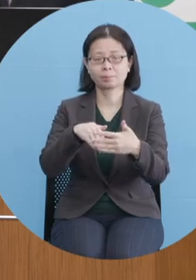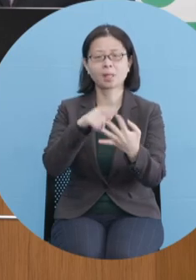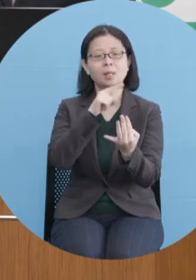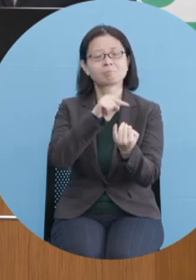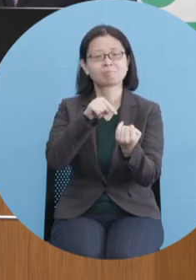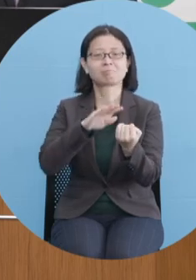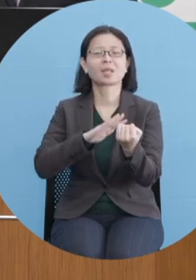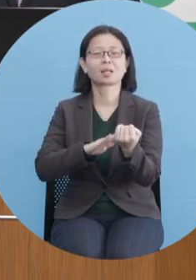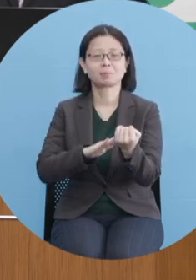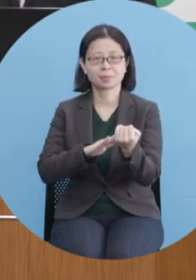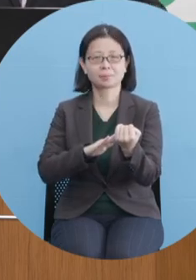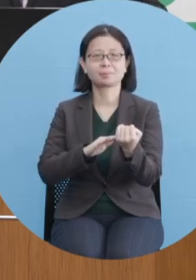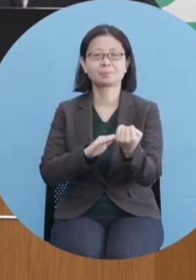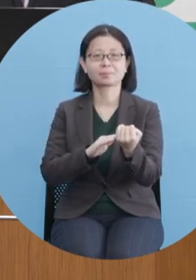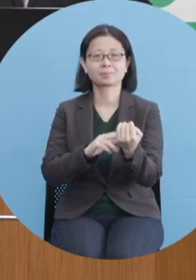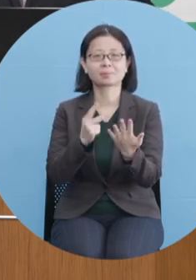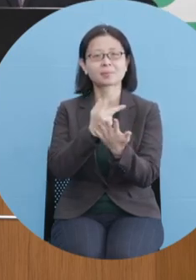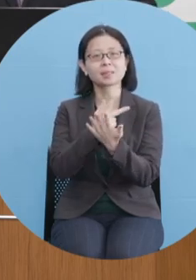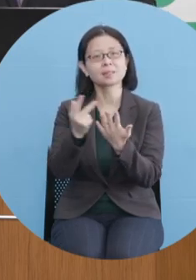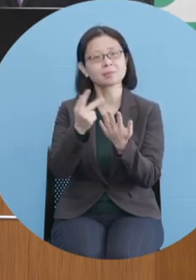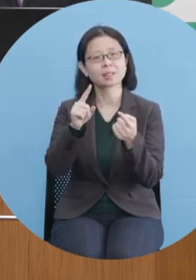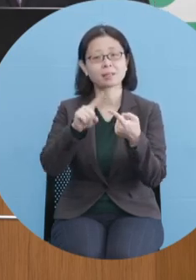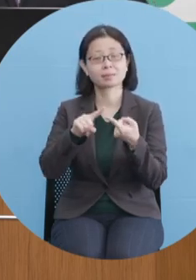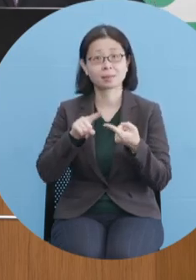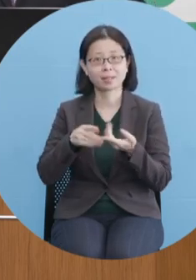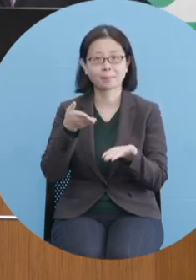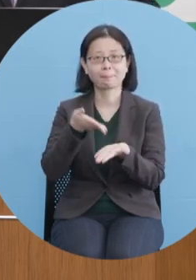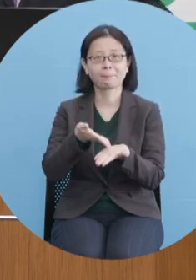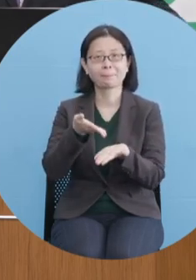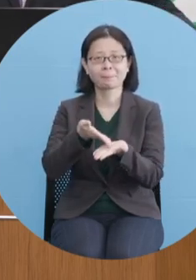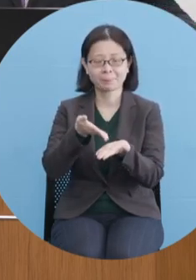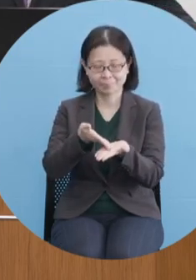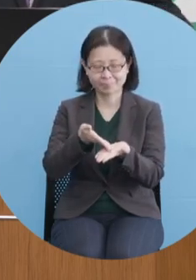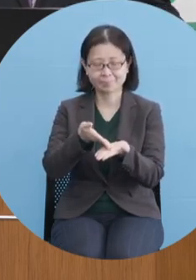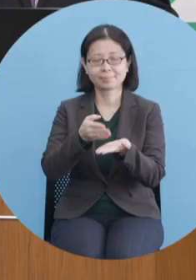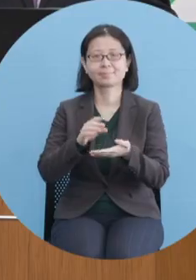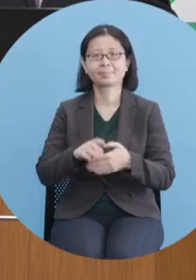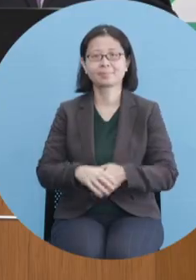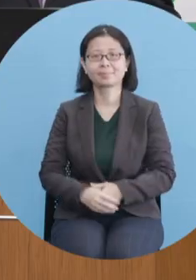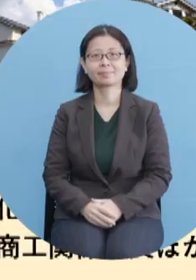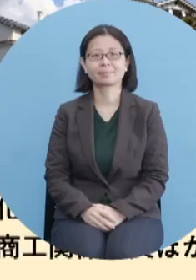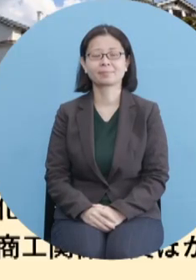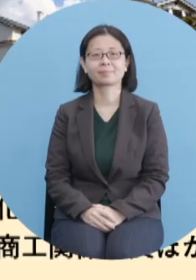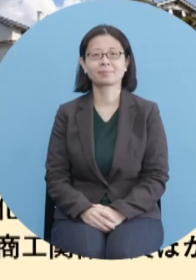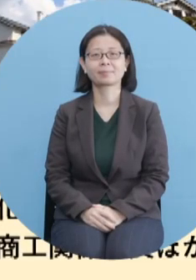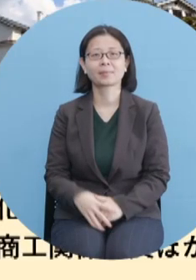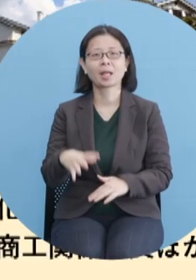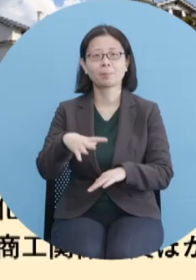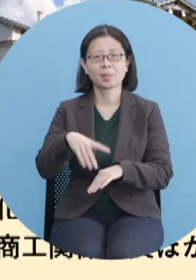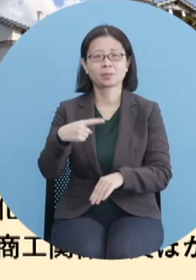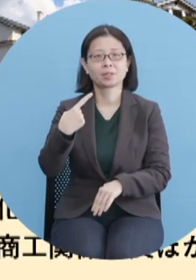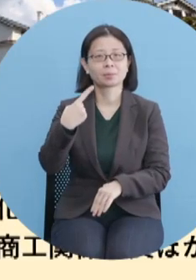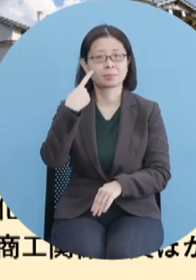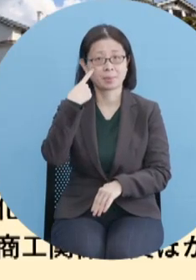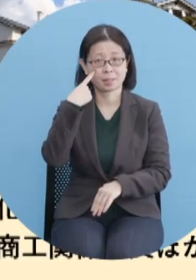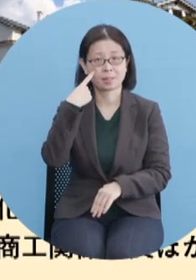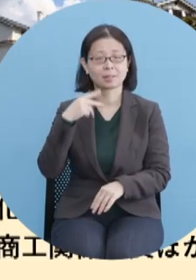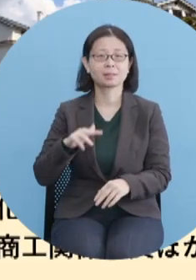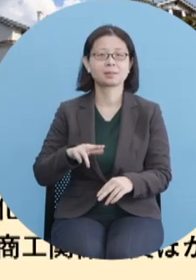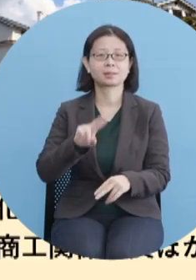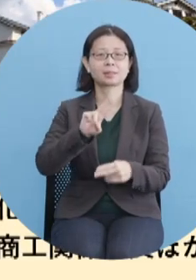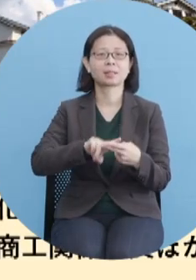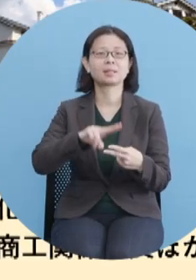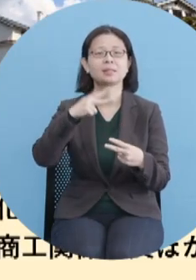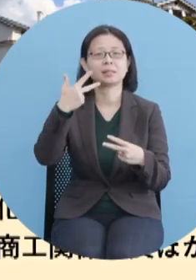え何点かございましてえ資料を見ながら説明をさせていただきたいと思いますえまず1つ目え堺市